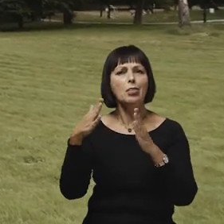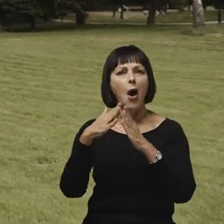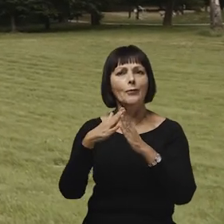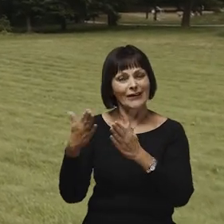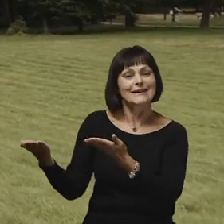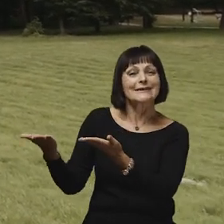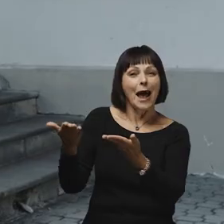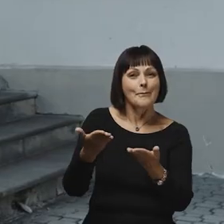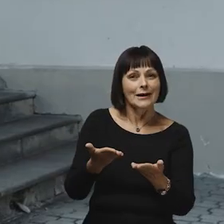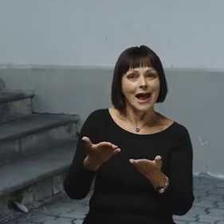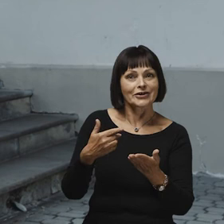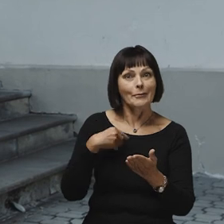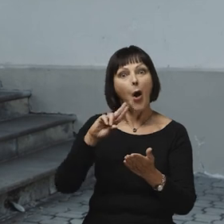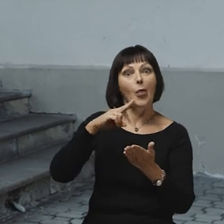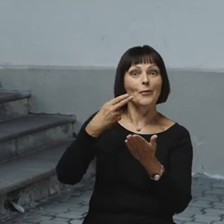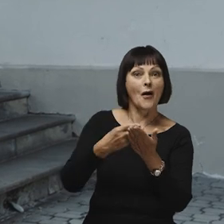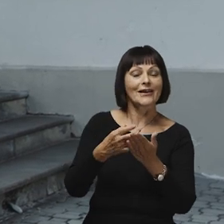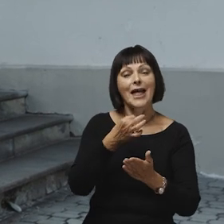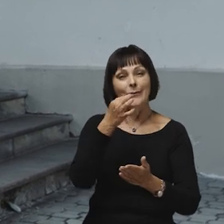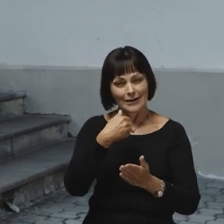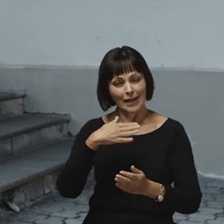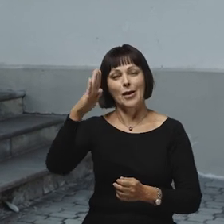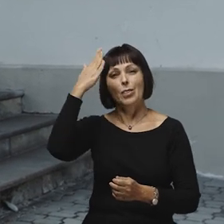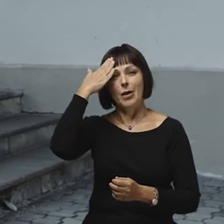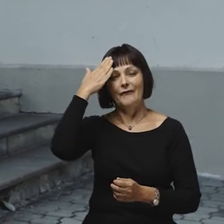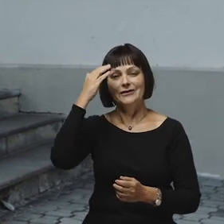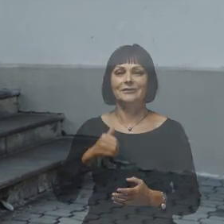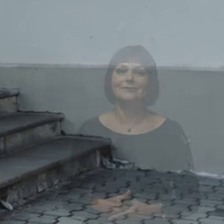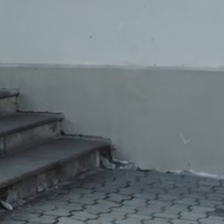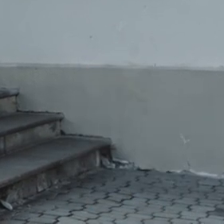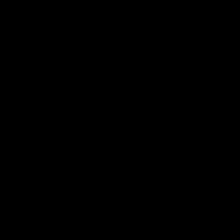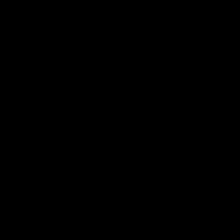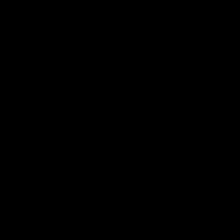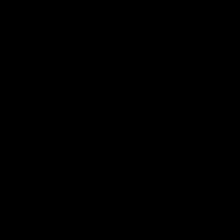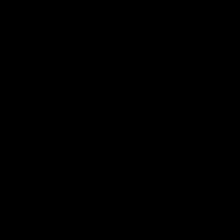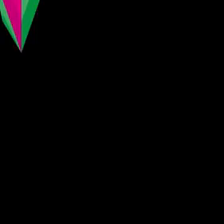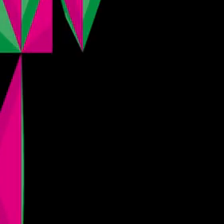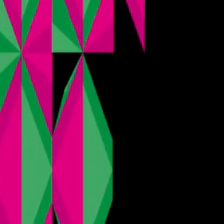Państwa bardzo serdecznie tutaj. Jak Państwo tutaj przyjedziecie, wszystko stanie się jasne. Zapraszam do Kąśnej.